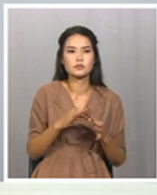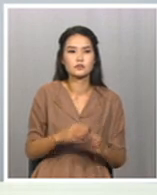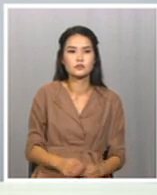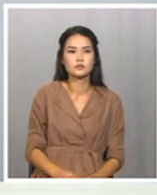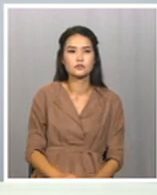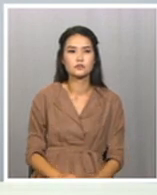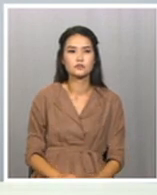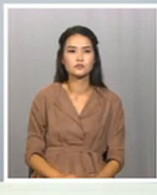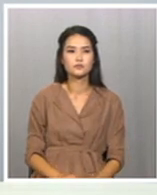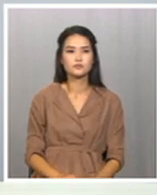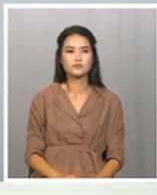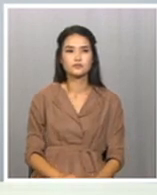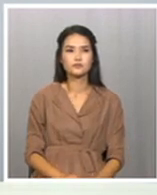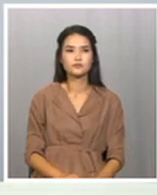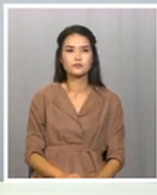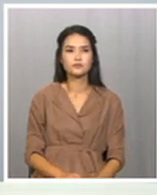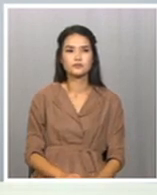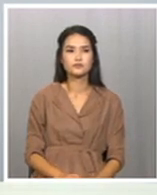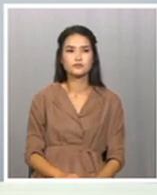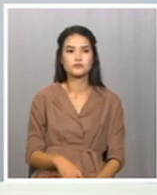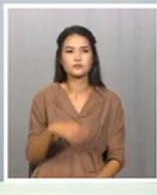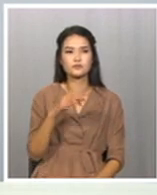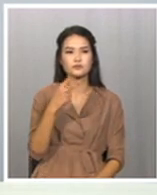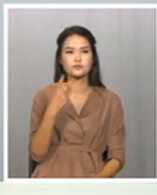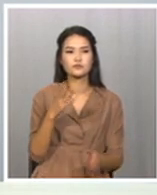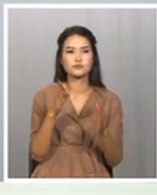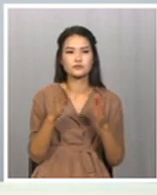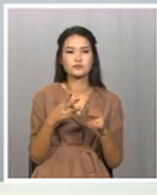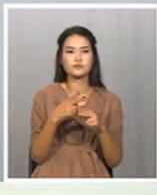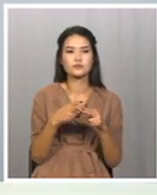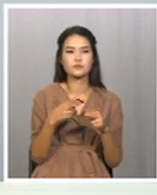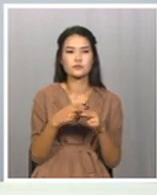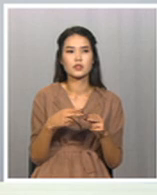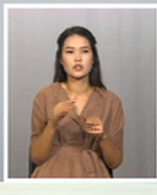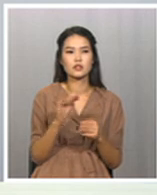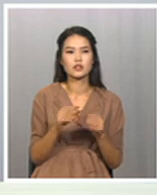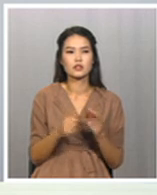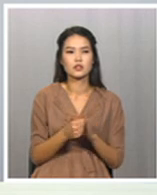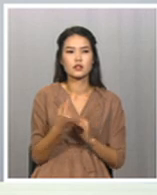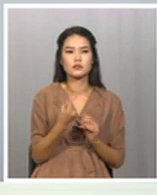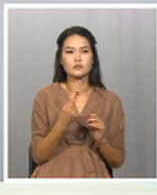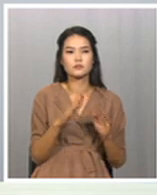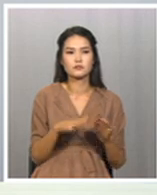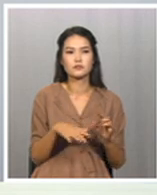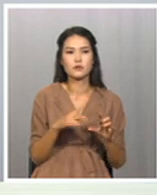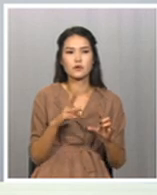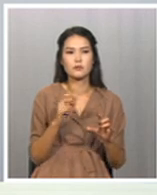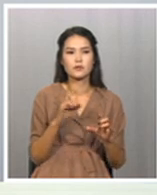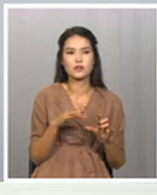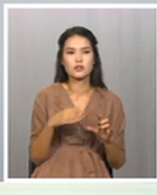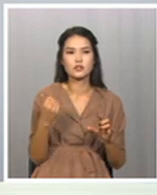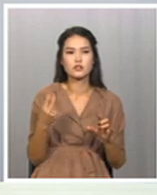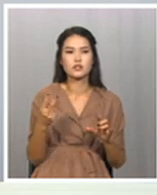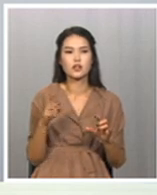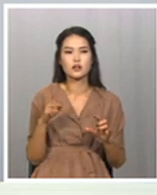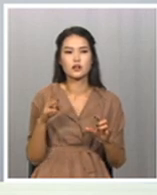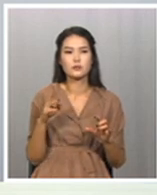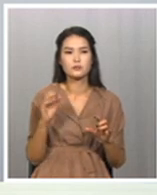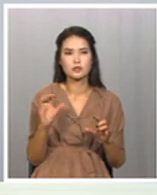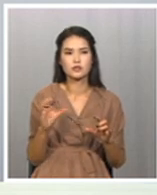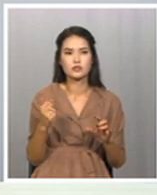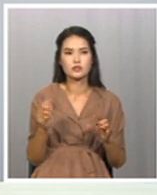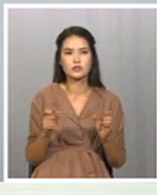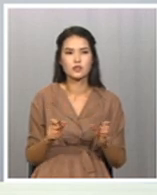Екі сынауықта металл салынған, біріншінде мұраш, екіншісінде мыс. Осы